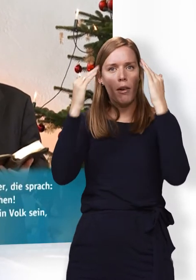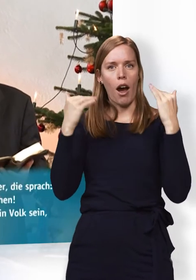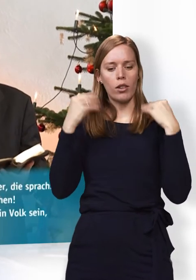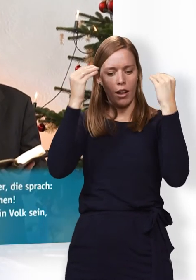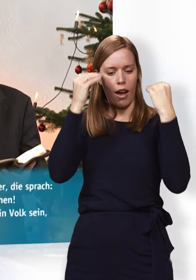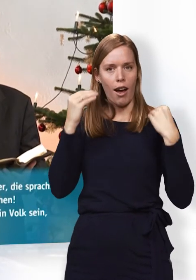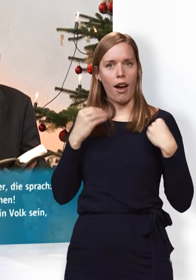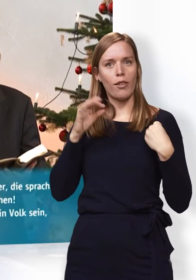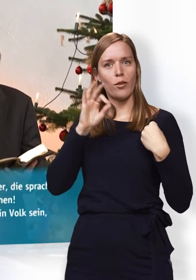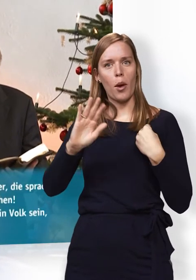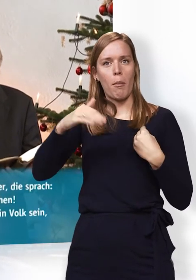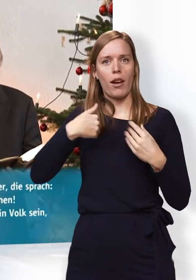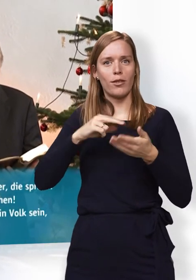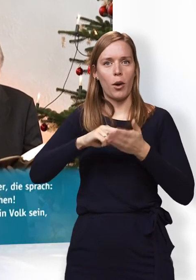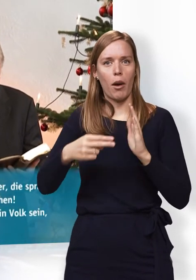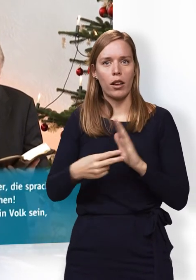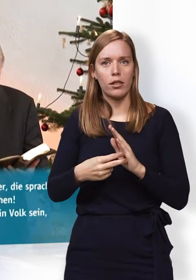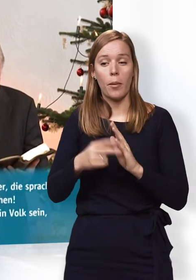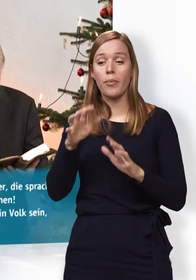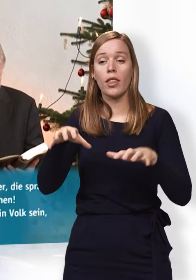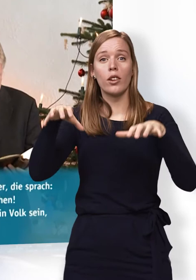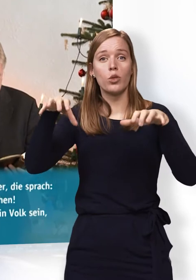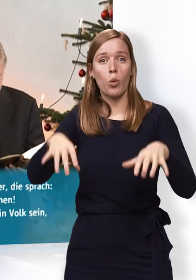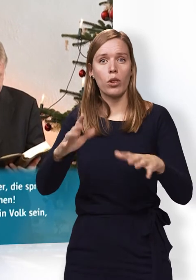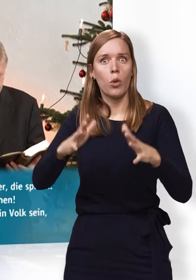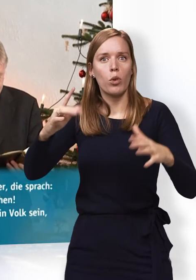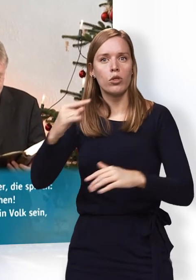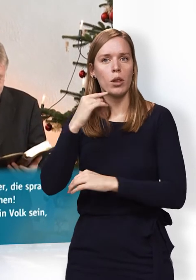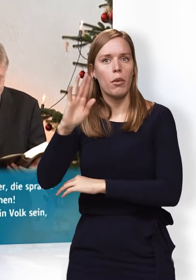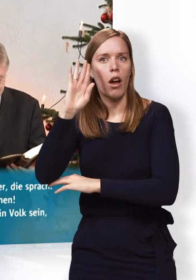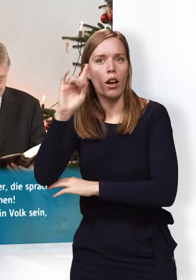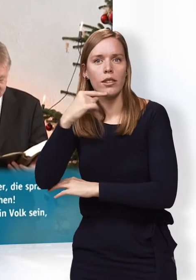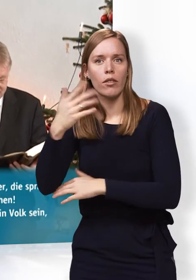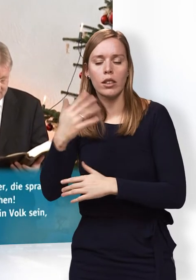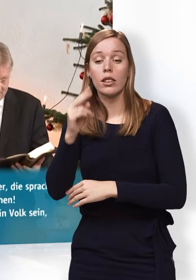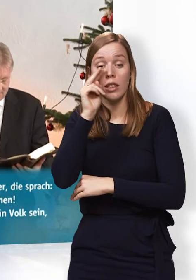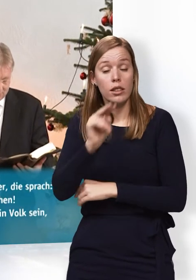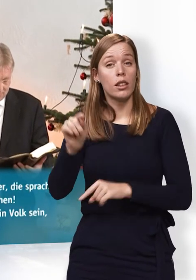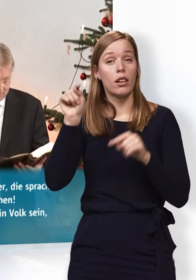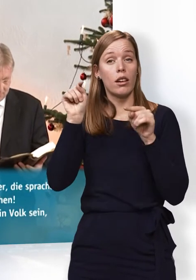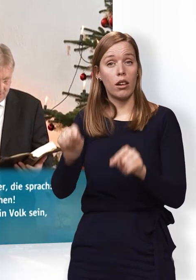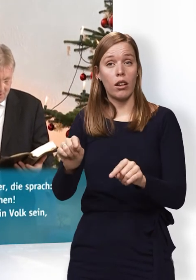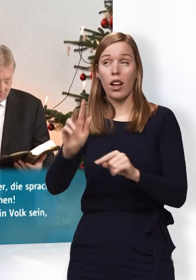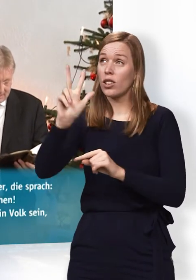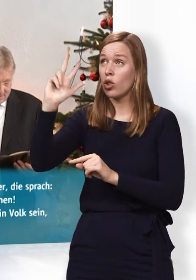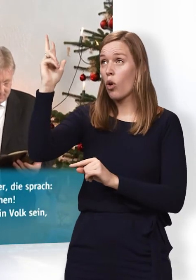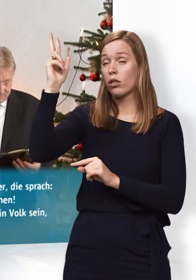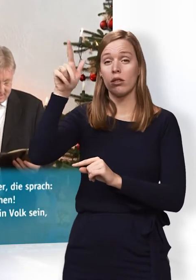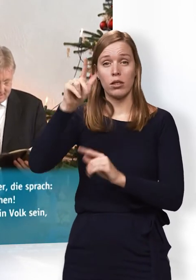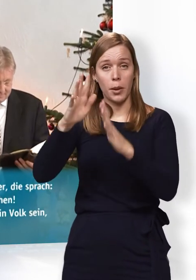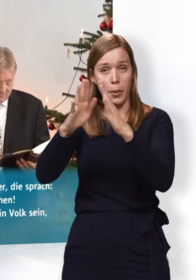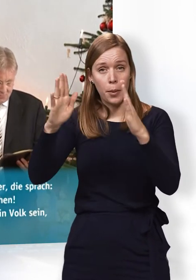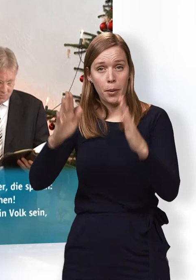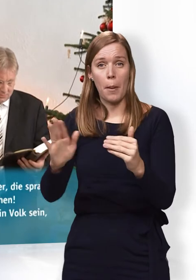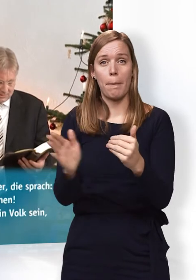Und ich hörte eine große Stimme von dem Thron her, die sprach: Siehe da, die Hütte Gottes bei den Menschen, und er wird